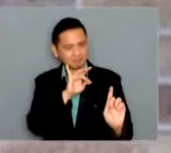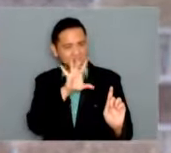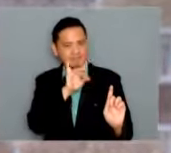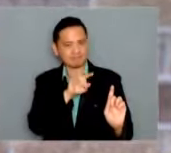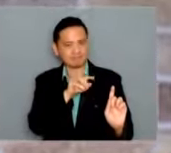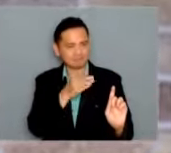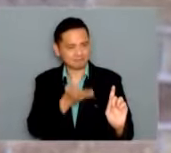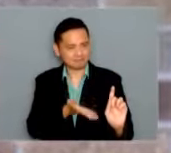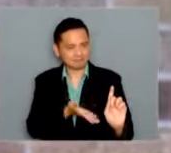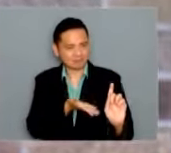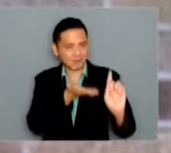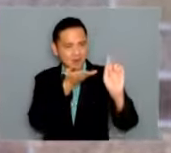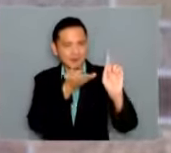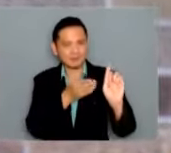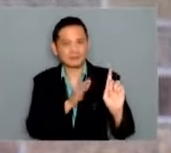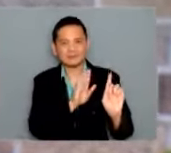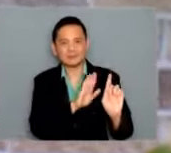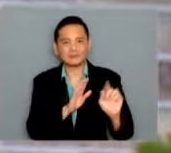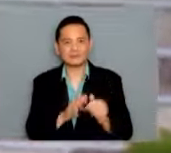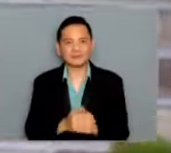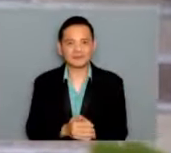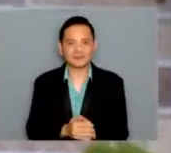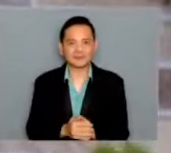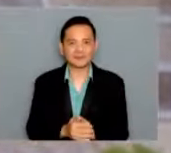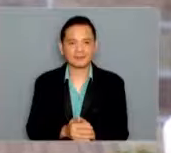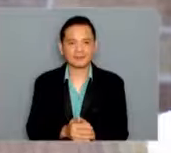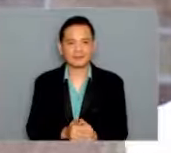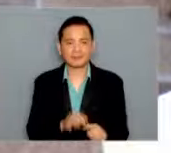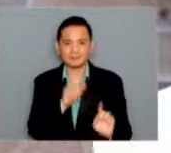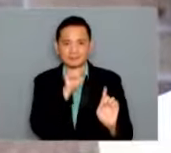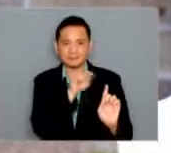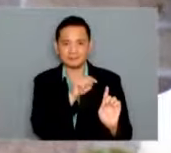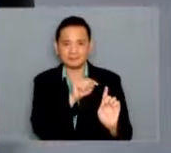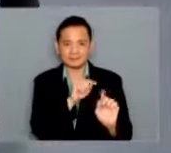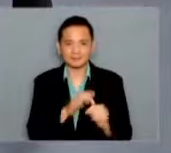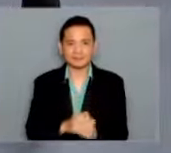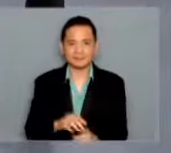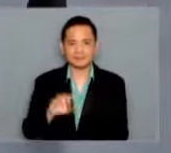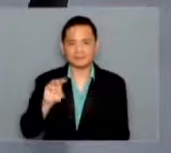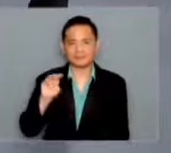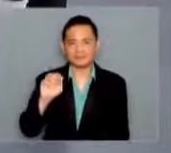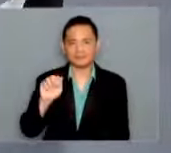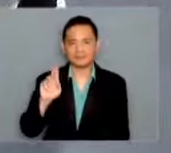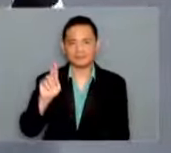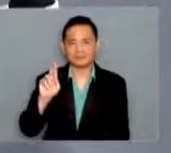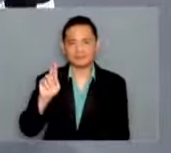Nag-iisa! Walang pa, walang pa! Nag-iisa! Mark! Mark Logan!